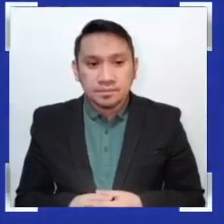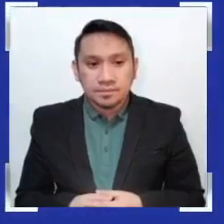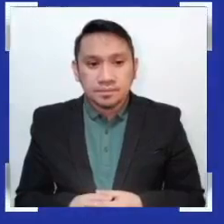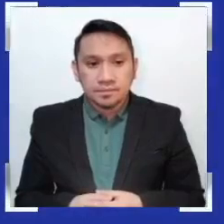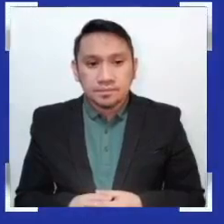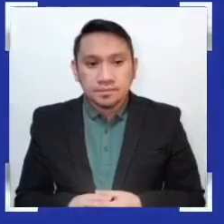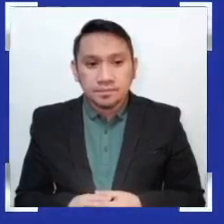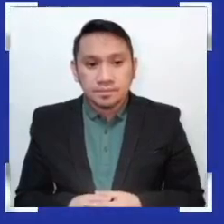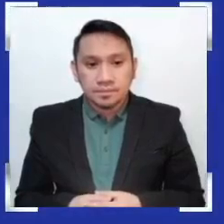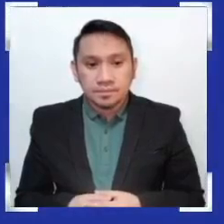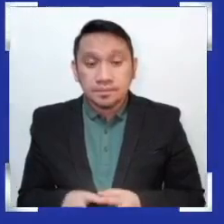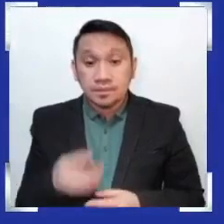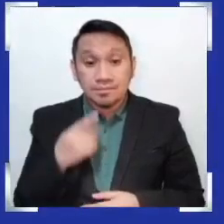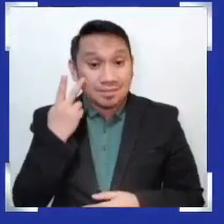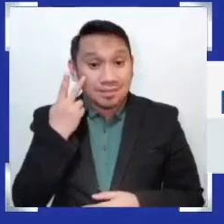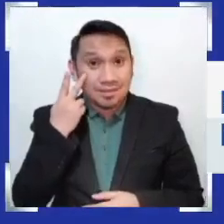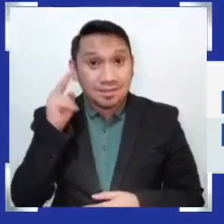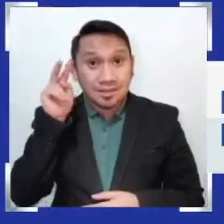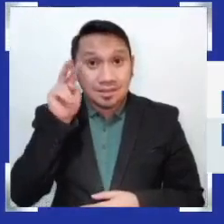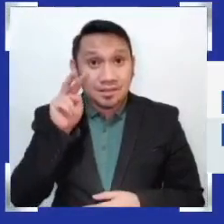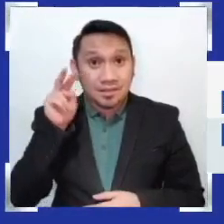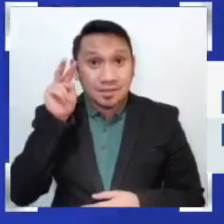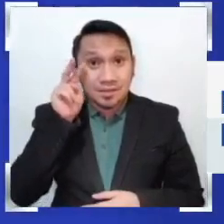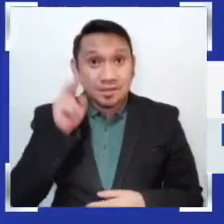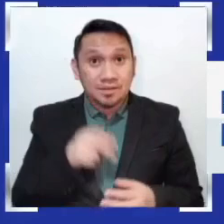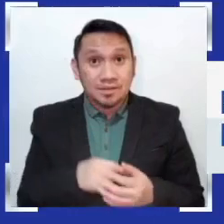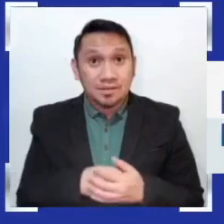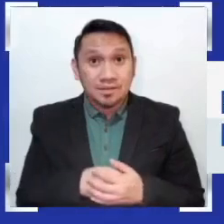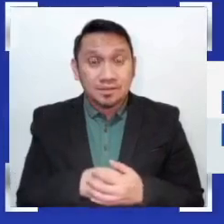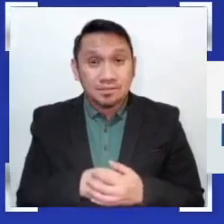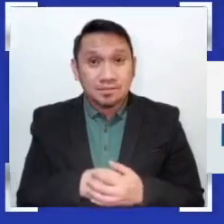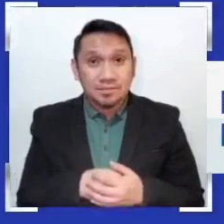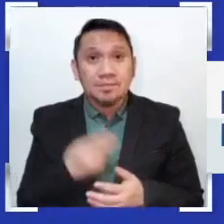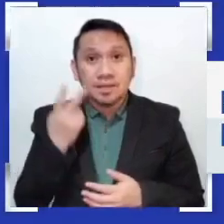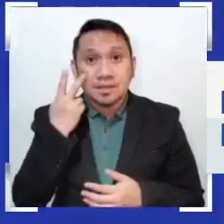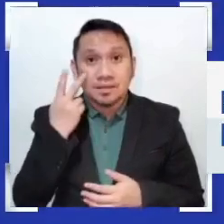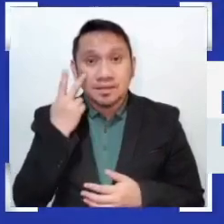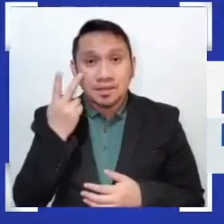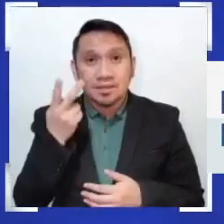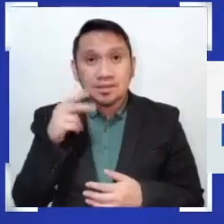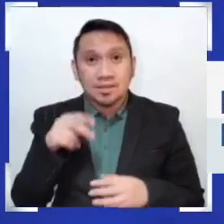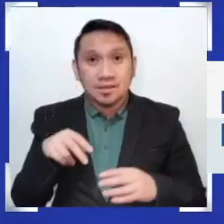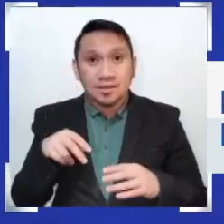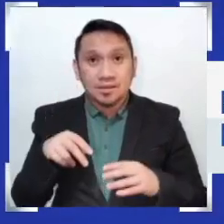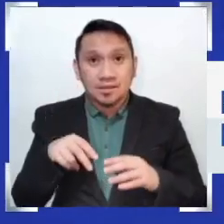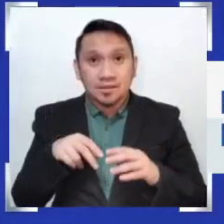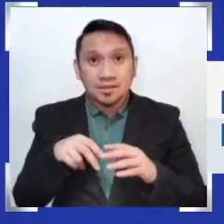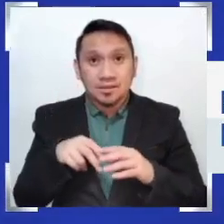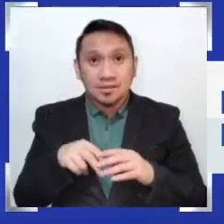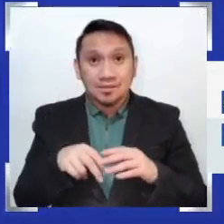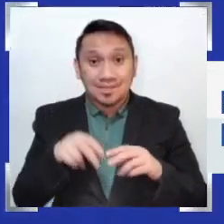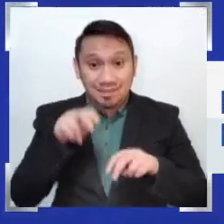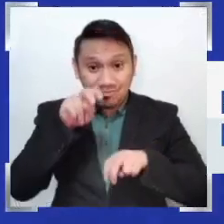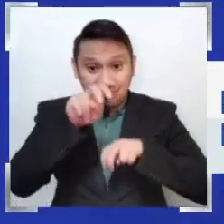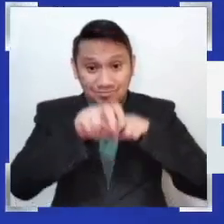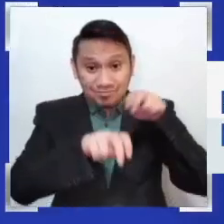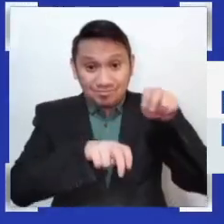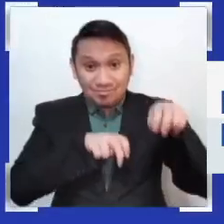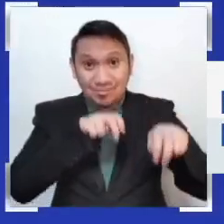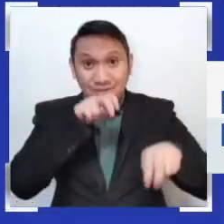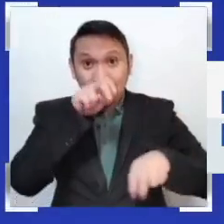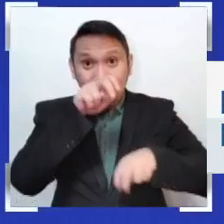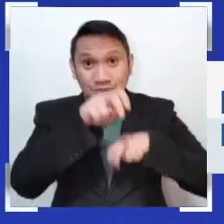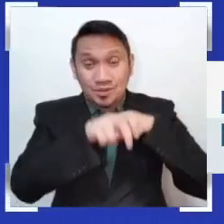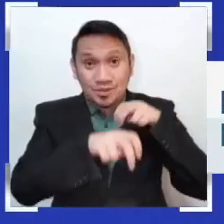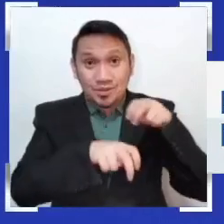Sa video na ito na viral ngayon sa social media, makikita ang pasahero na sakay ng isang Ferris wheel na tila